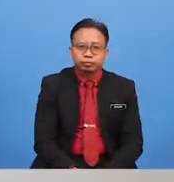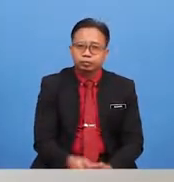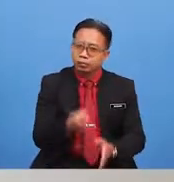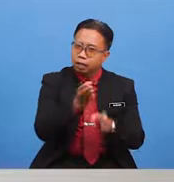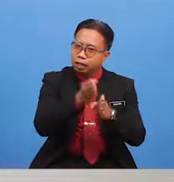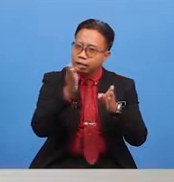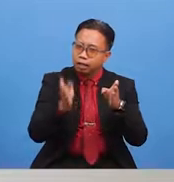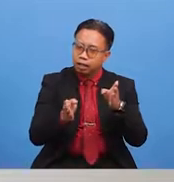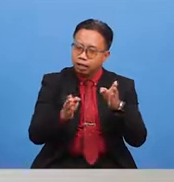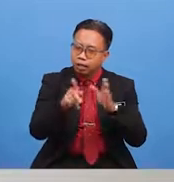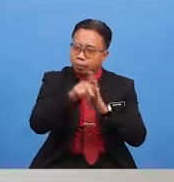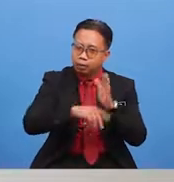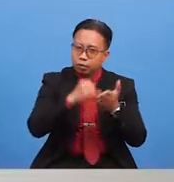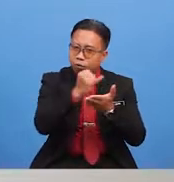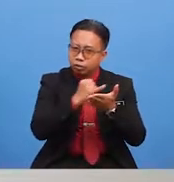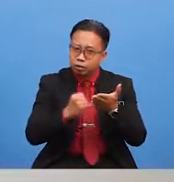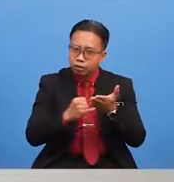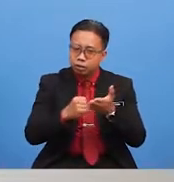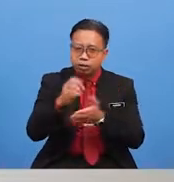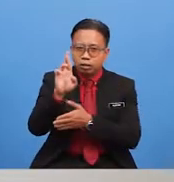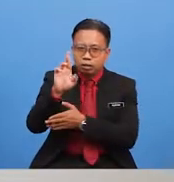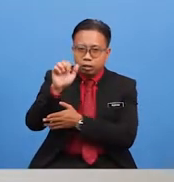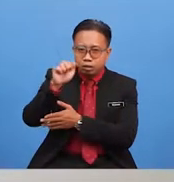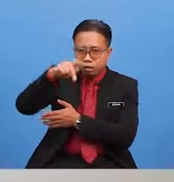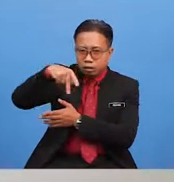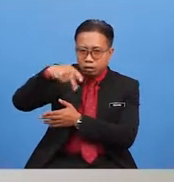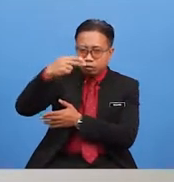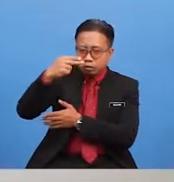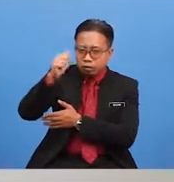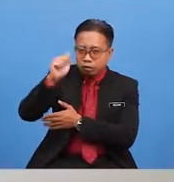Antara pelukis terkenal aliran ini ialah Rafael,